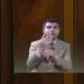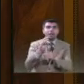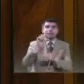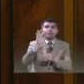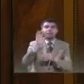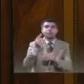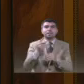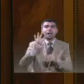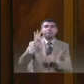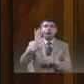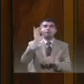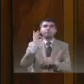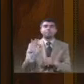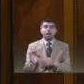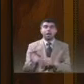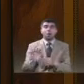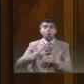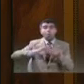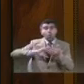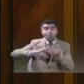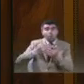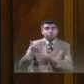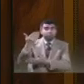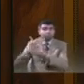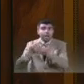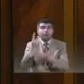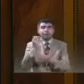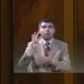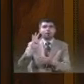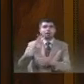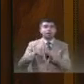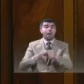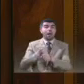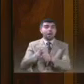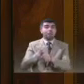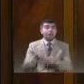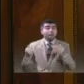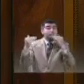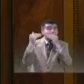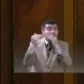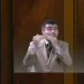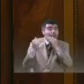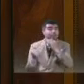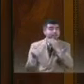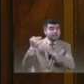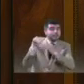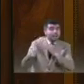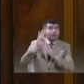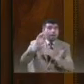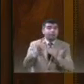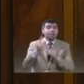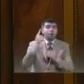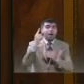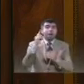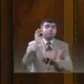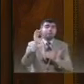نقطة من الناتج الداخلي الخام في نهاية 2014 مقابل معدل الارتفاع السنوي بلغ 4.1 نقطة ما